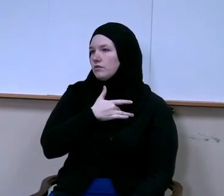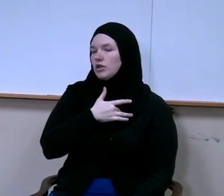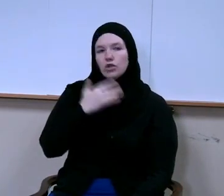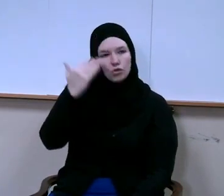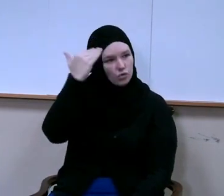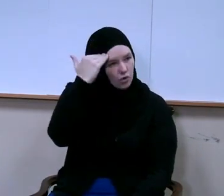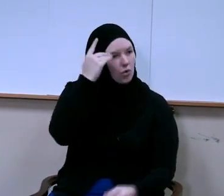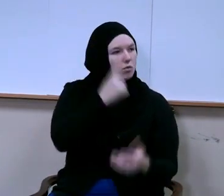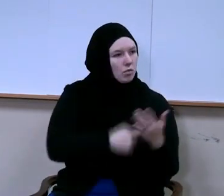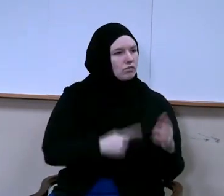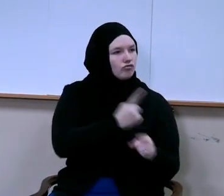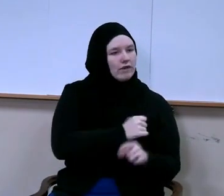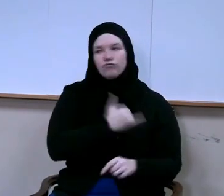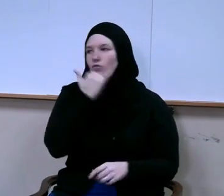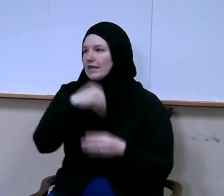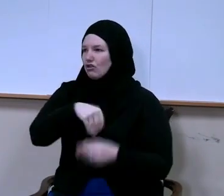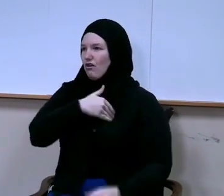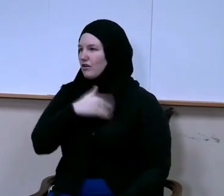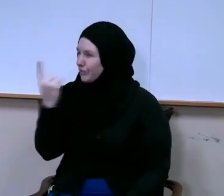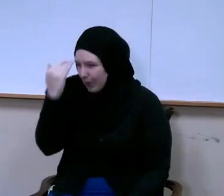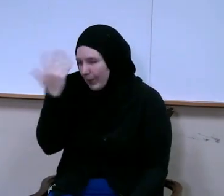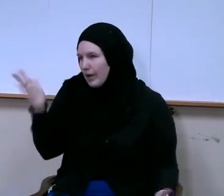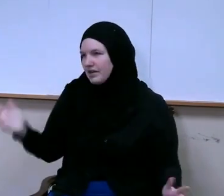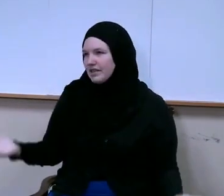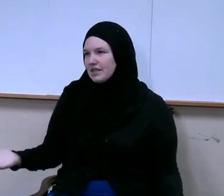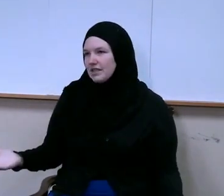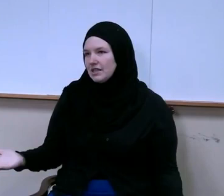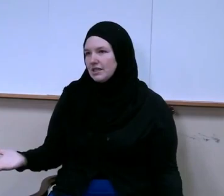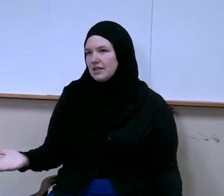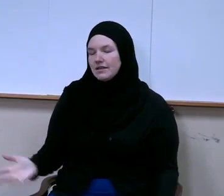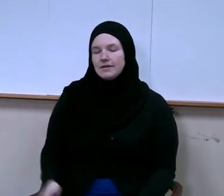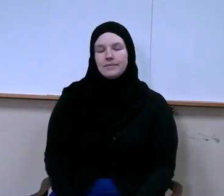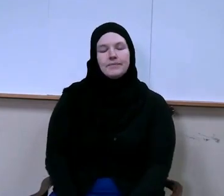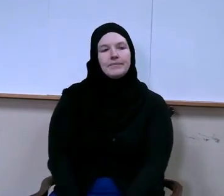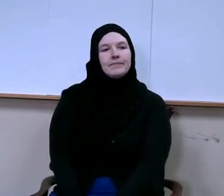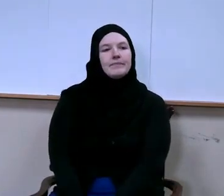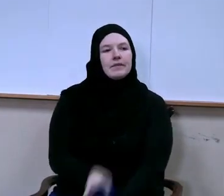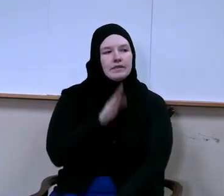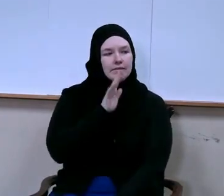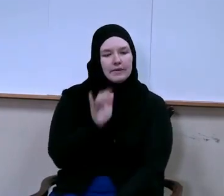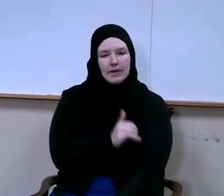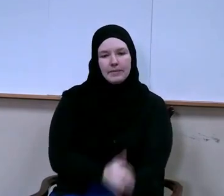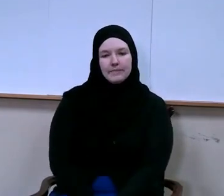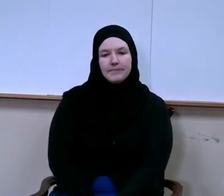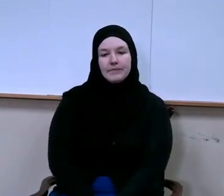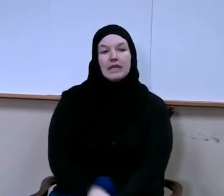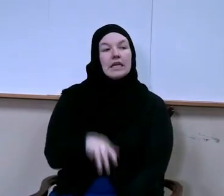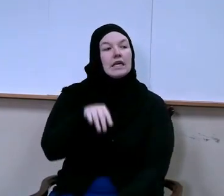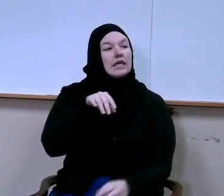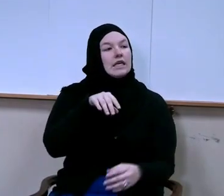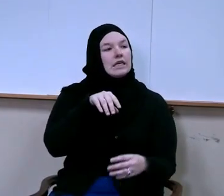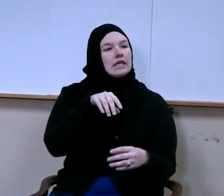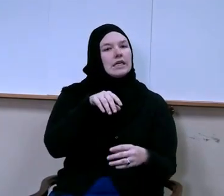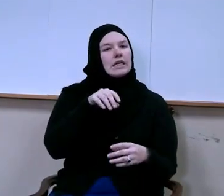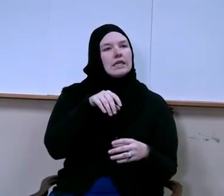Allah التي فطر الناس عليها صبغة الله ومن أحسن من الله صبغة. It is